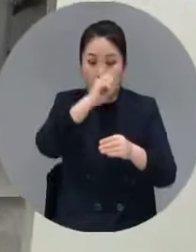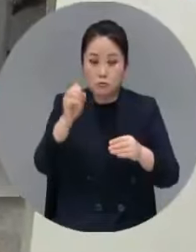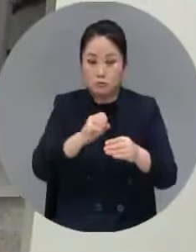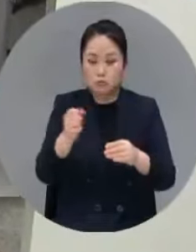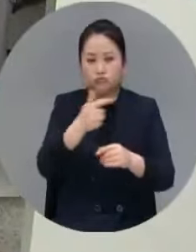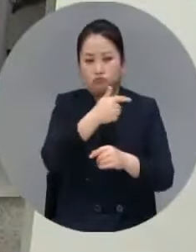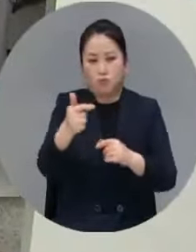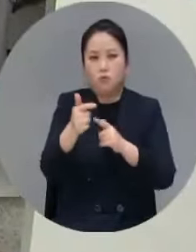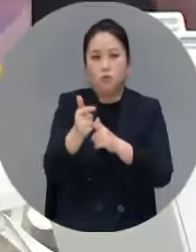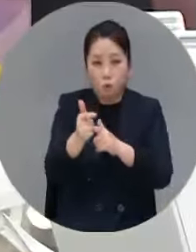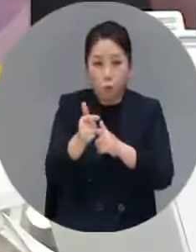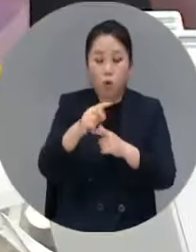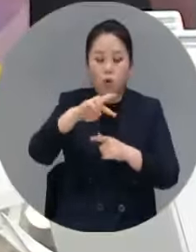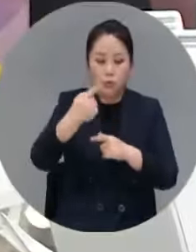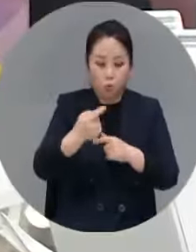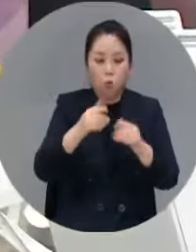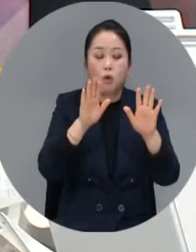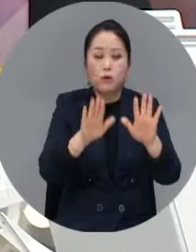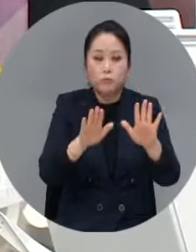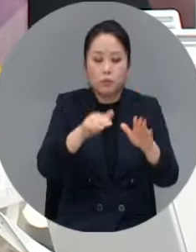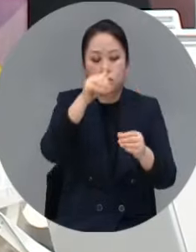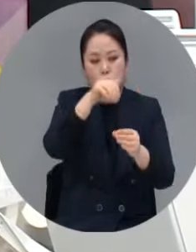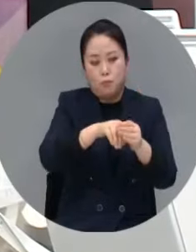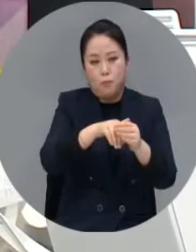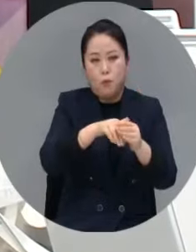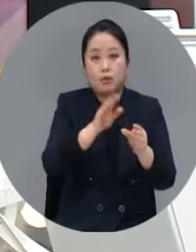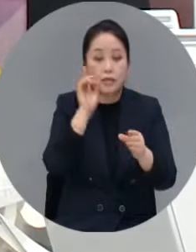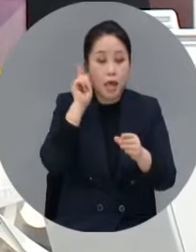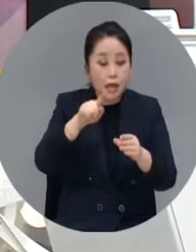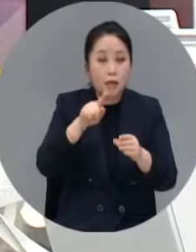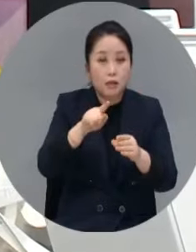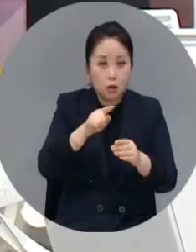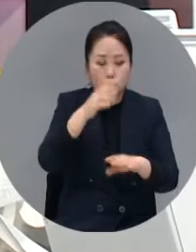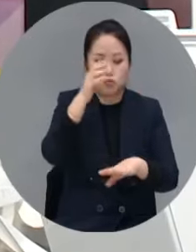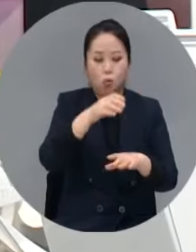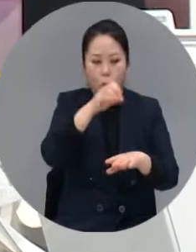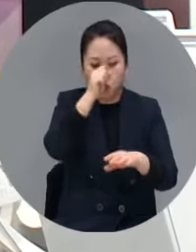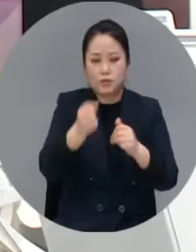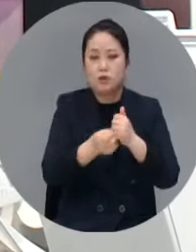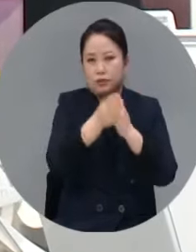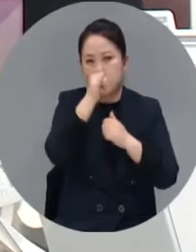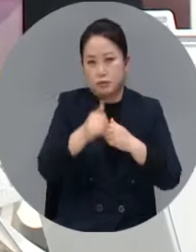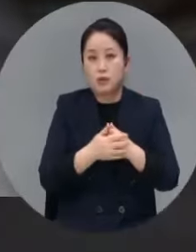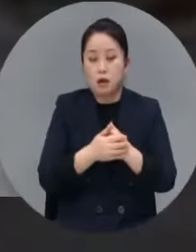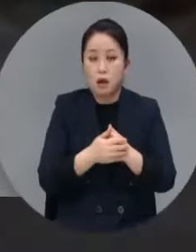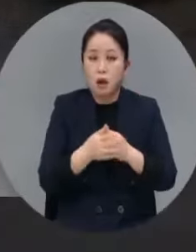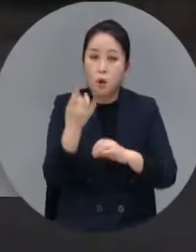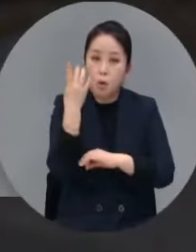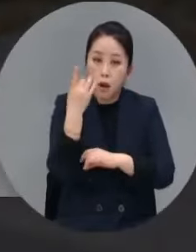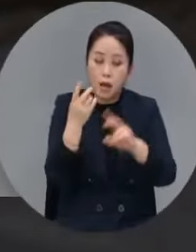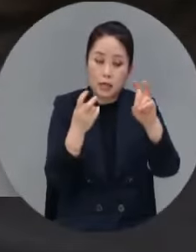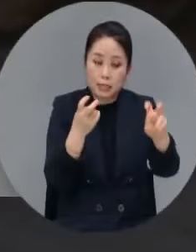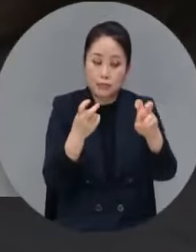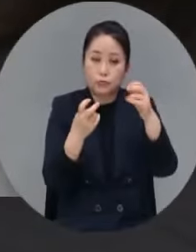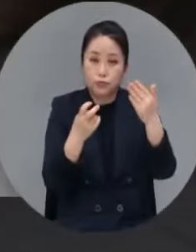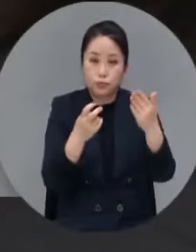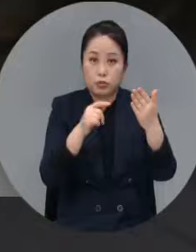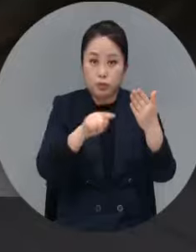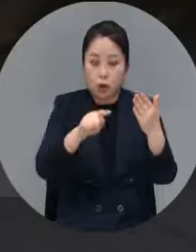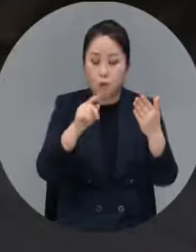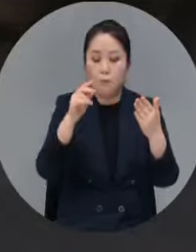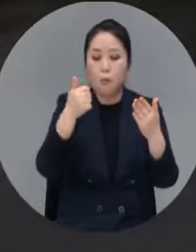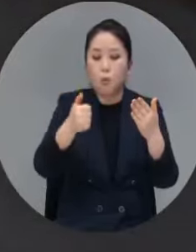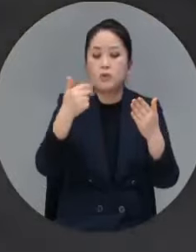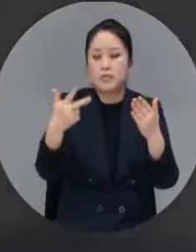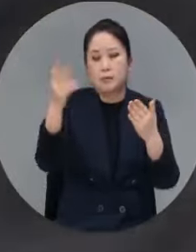바로미터가 되고 있습니다 22대 총선 부산 지역 사전 투표율은 29.57 per 역대 최고치를